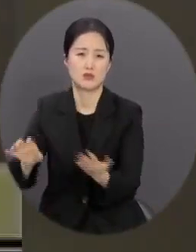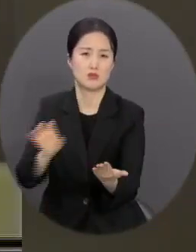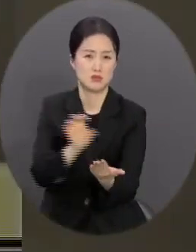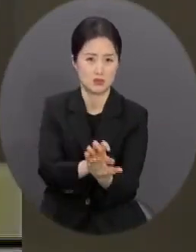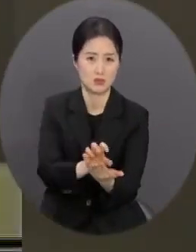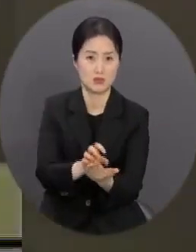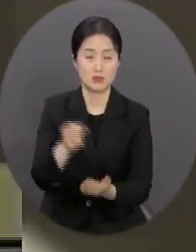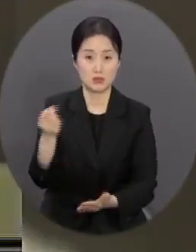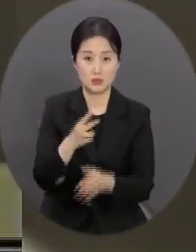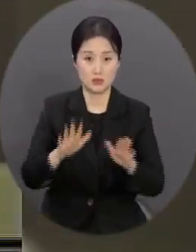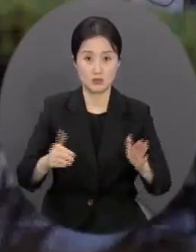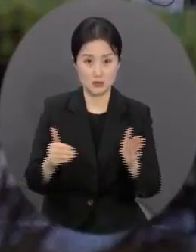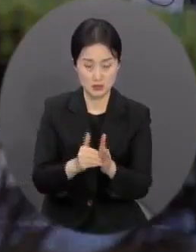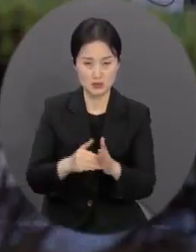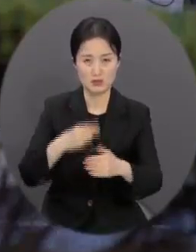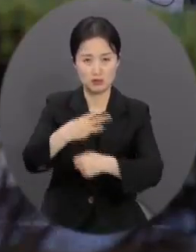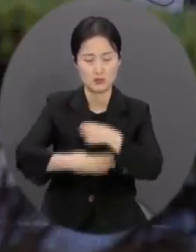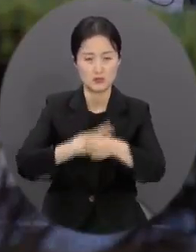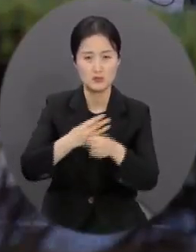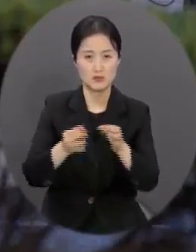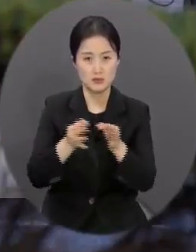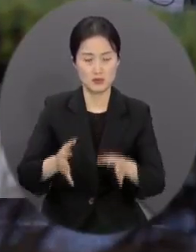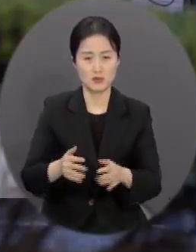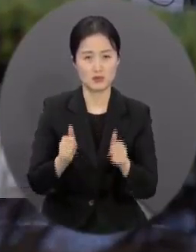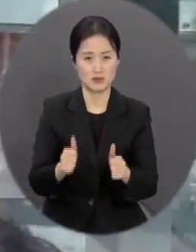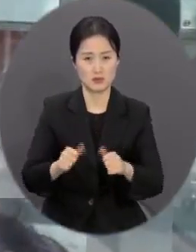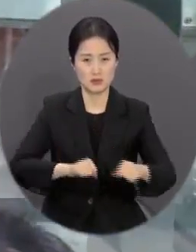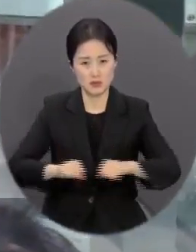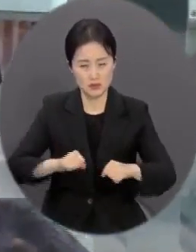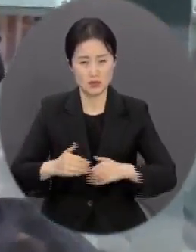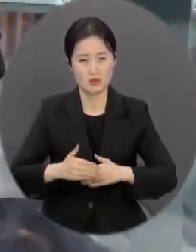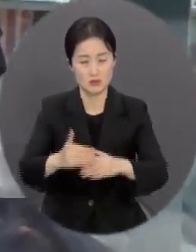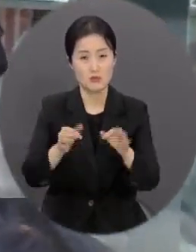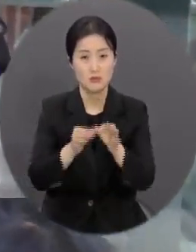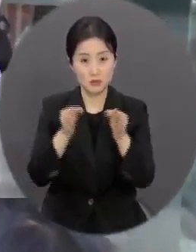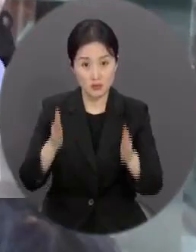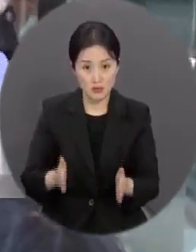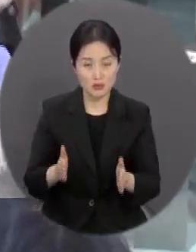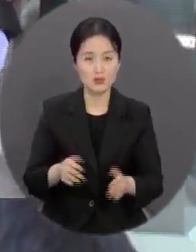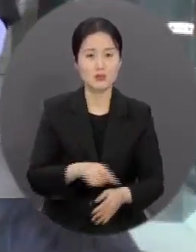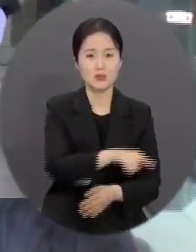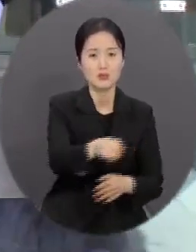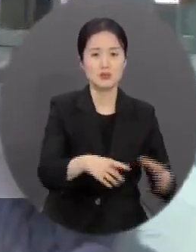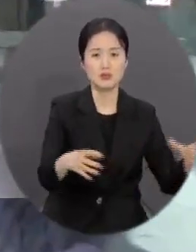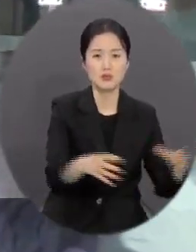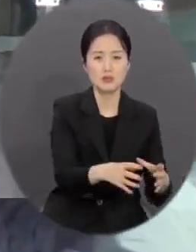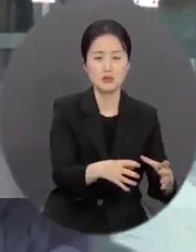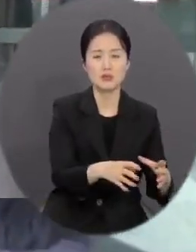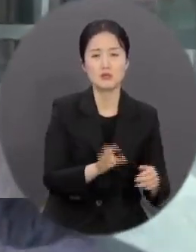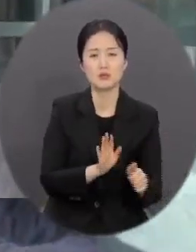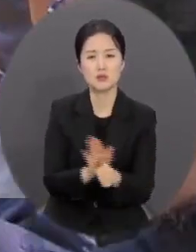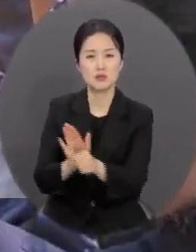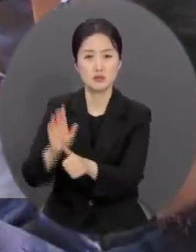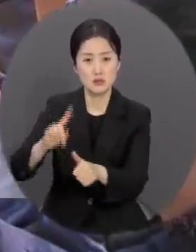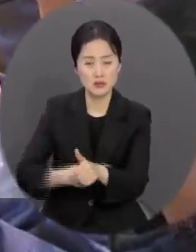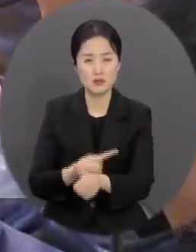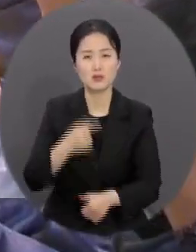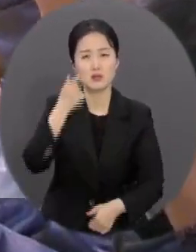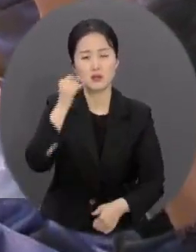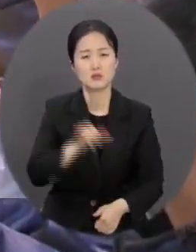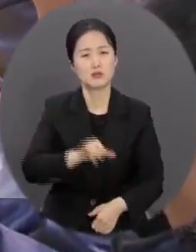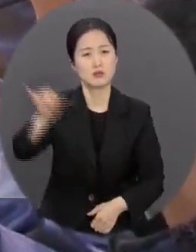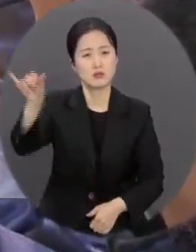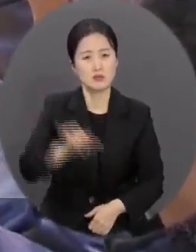3년 동안 협상을 진행하는 과정에서 소송 지원의 후원과 시민들의 도움으로 일본을 오갈 수 있는 비용을 마련할 수